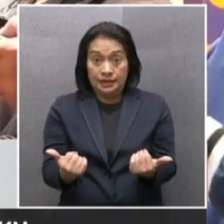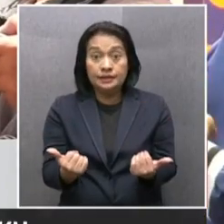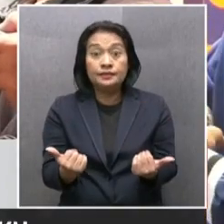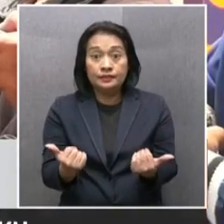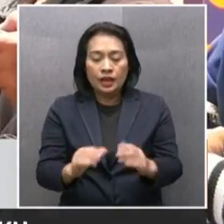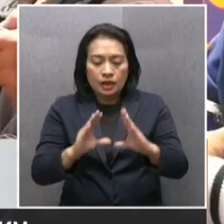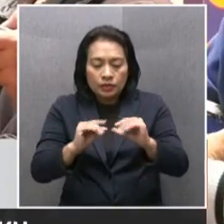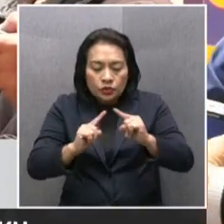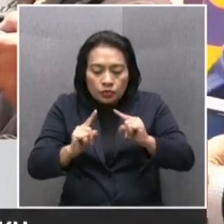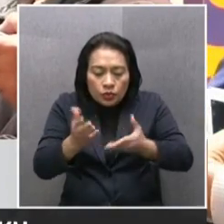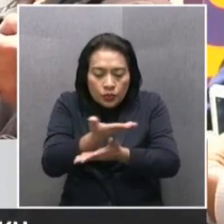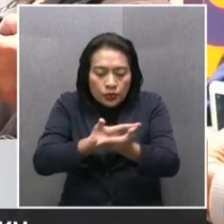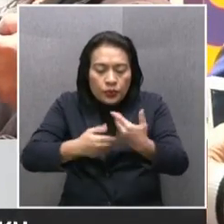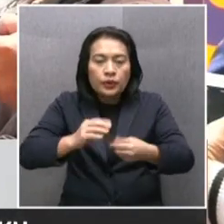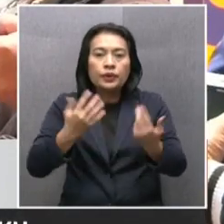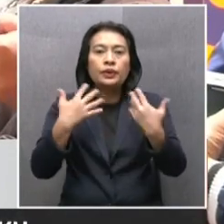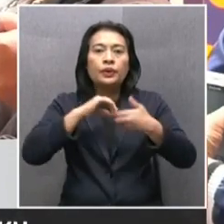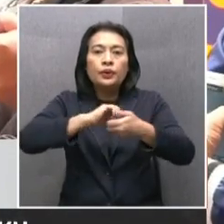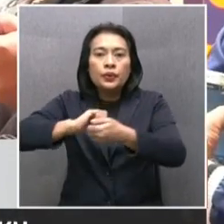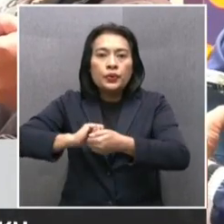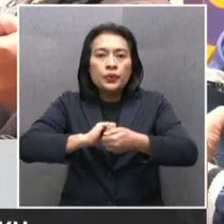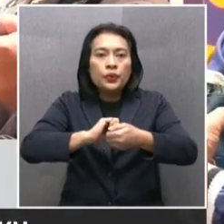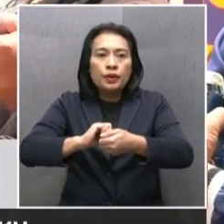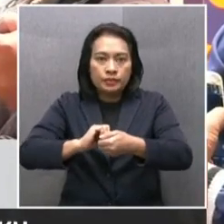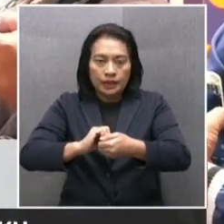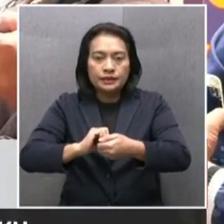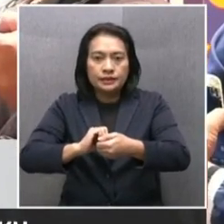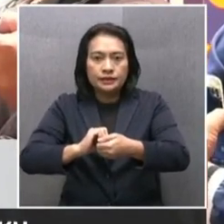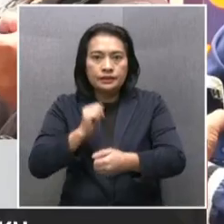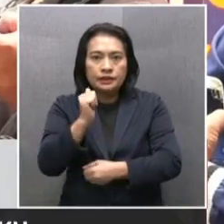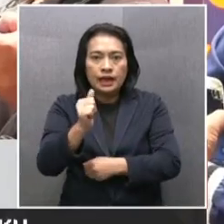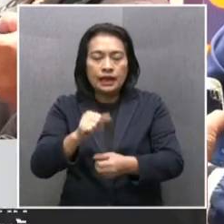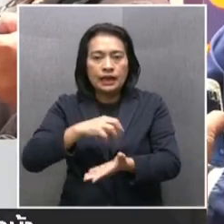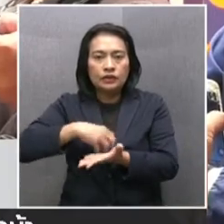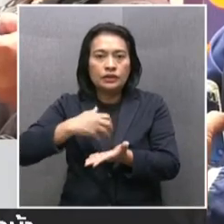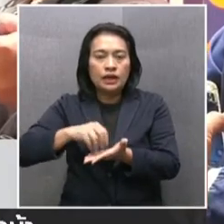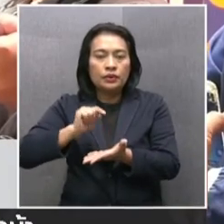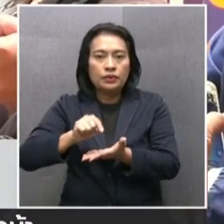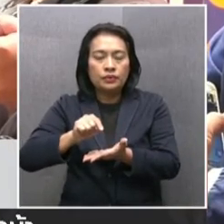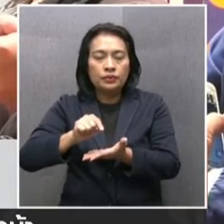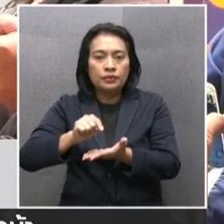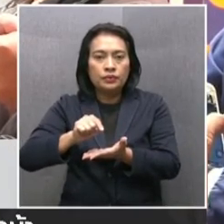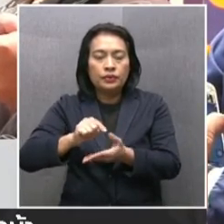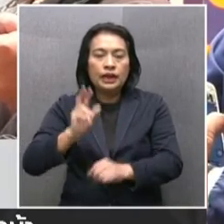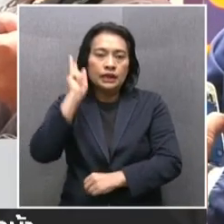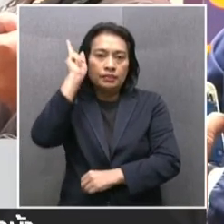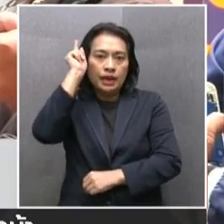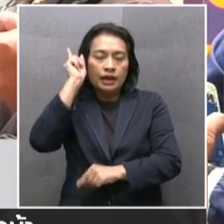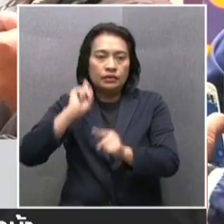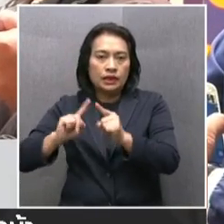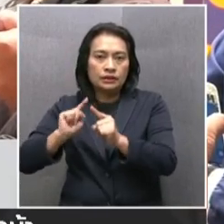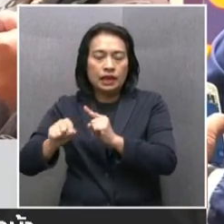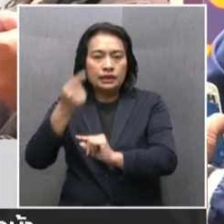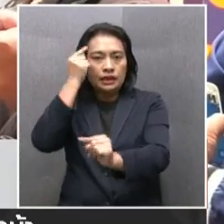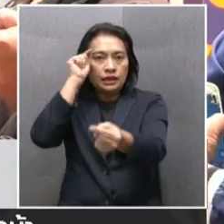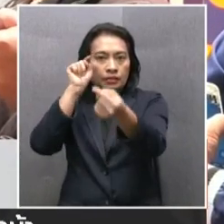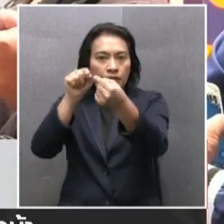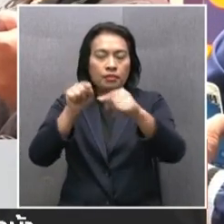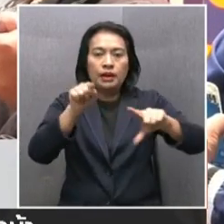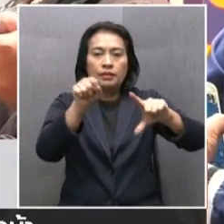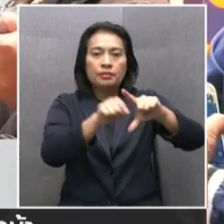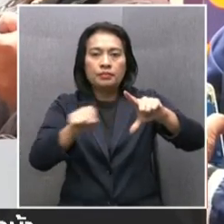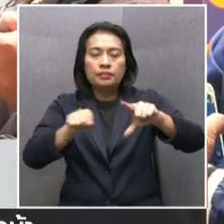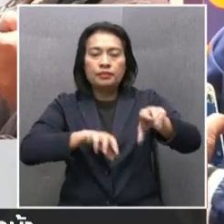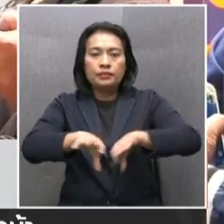ชุมร่วมกันอย่างเป็นทางการได้นะครับแล้วก็แถลงกับสื่อมวลชนก็นี้เป็นเป้าหมายที่พรรคก้าวไกลวางไว้เ